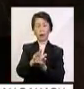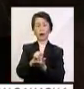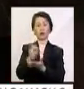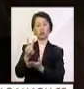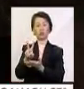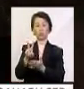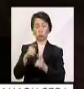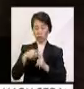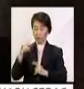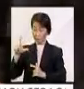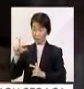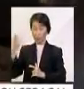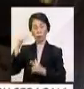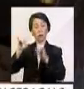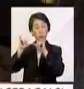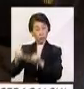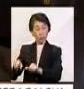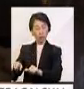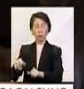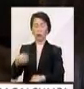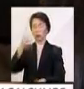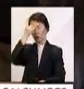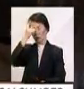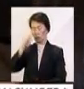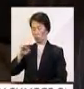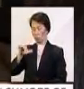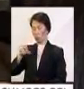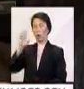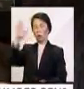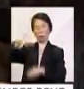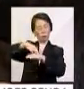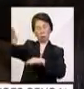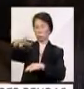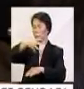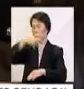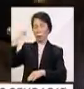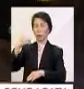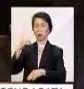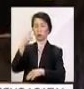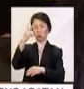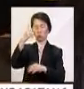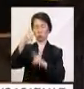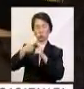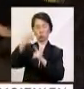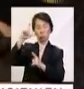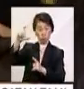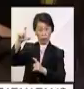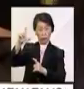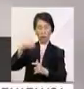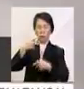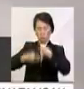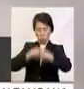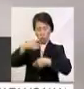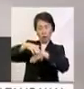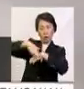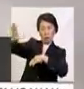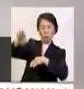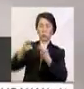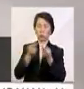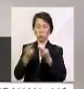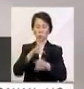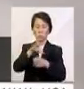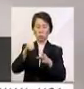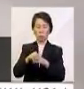sejak Mac lalu, Datuk Seri Mustafa berkata dia akan dihantar pulang dalam tempoh 2 bulan. Proses penghantaran melibatkan